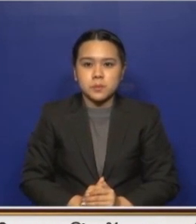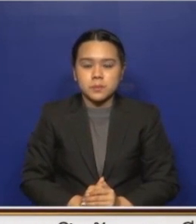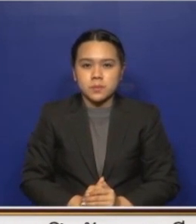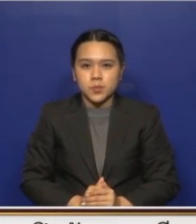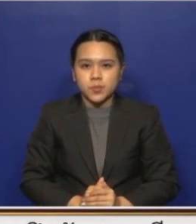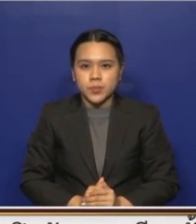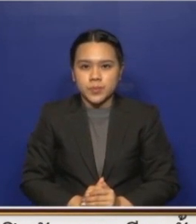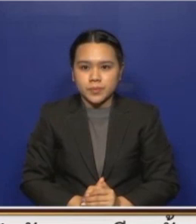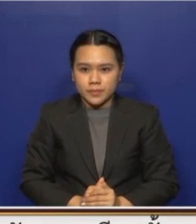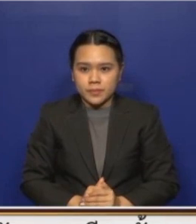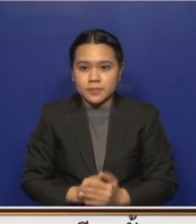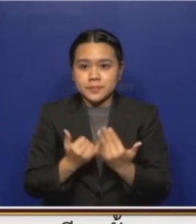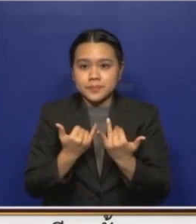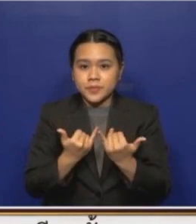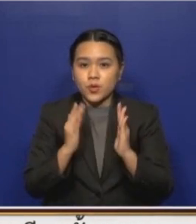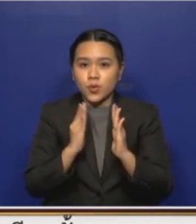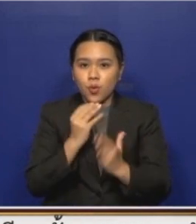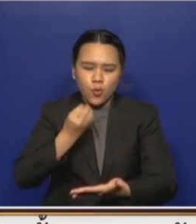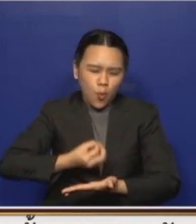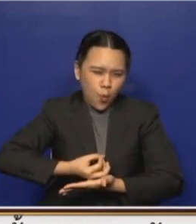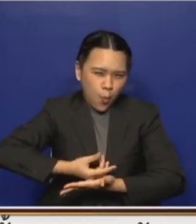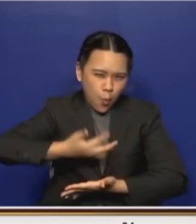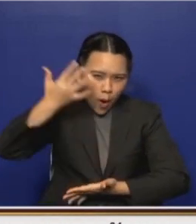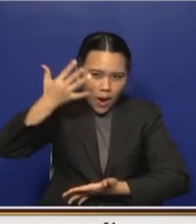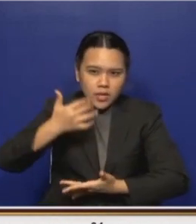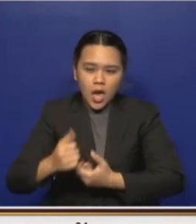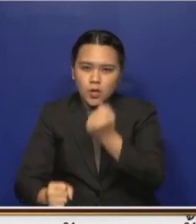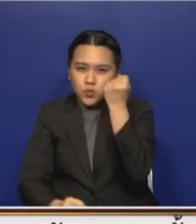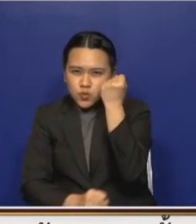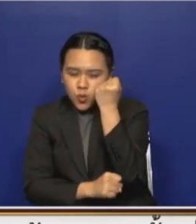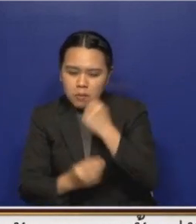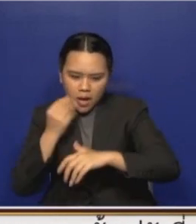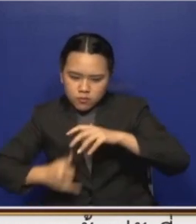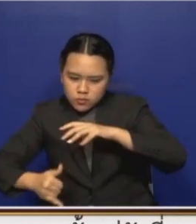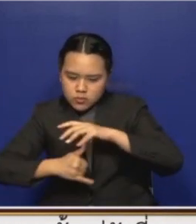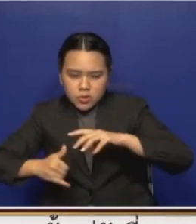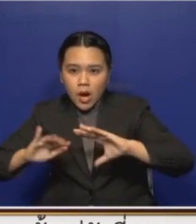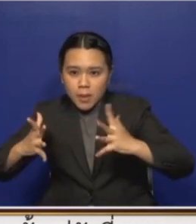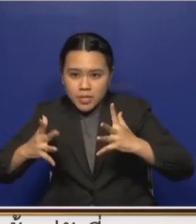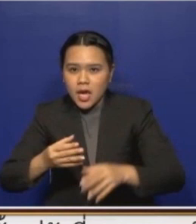ต่อครัวเรือนท่านเป็นหนี้อยู่ปัจจุบันนี้ 480,000 บาทต่อครัวเรือนฮะเ